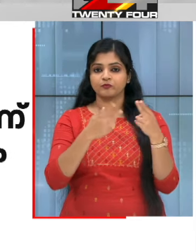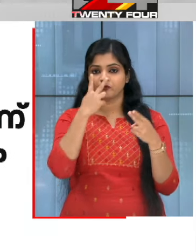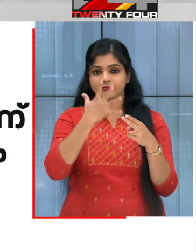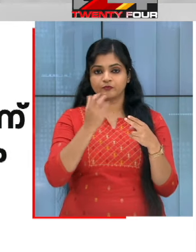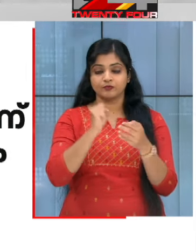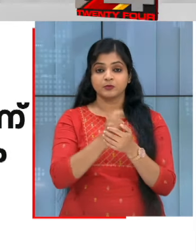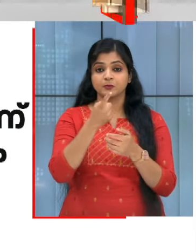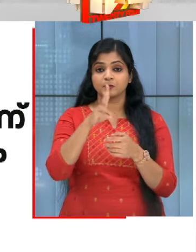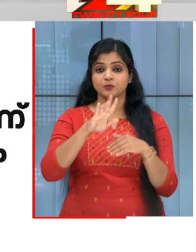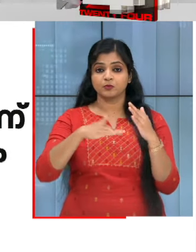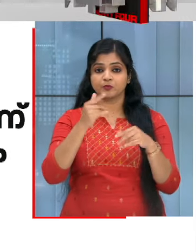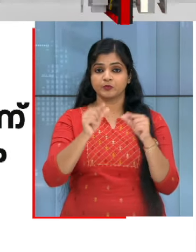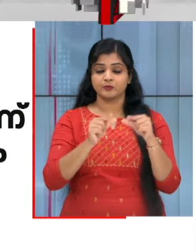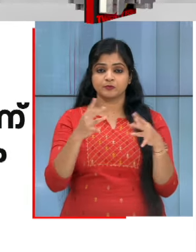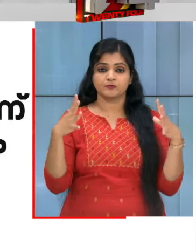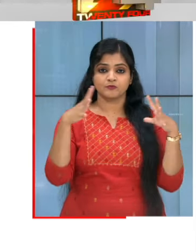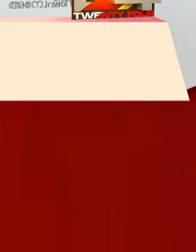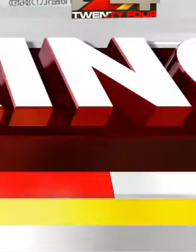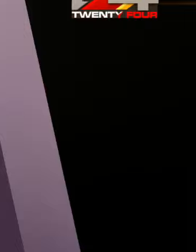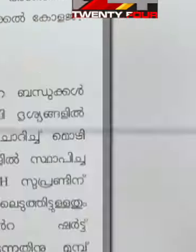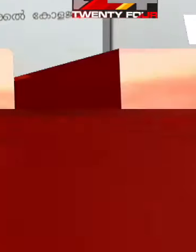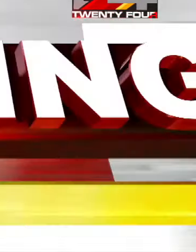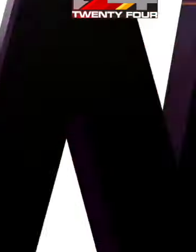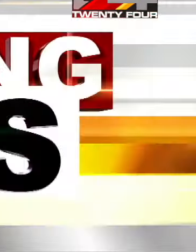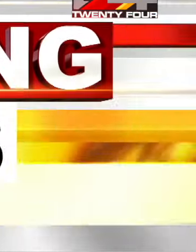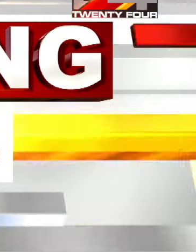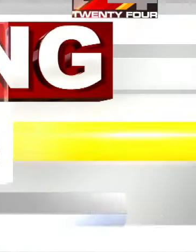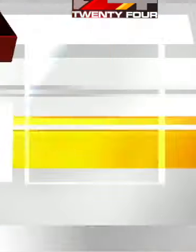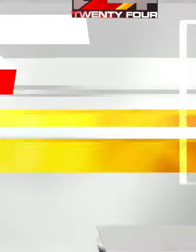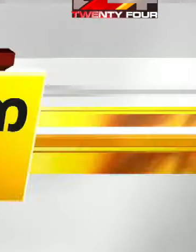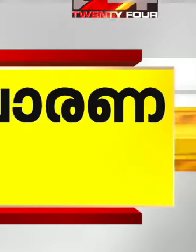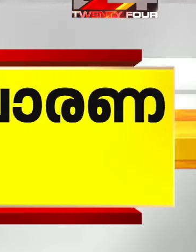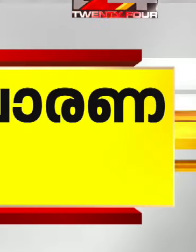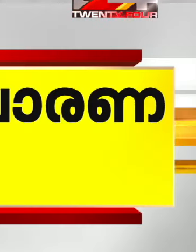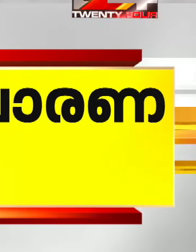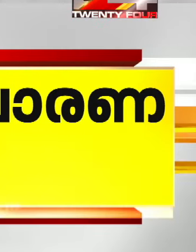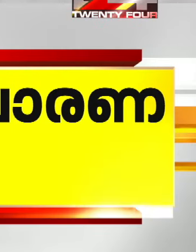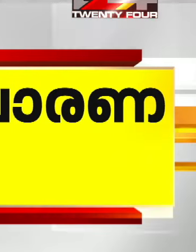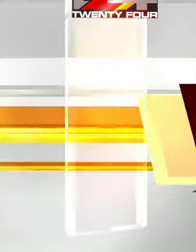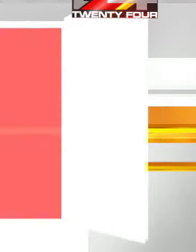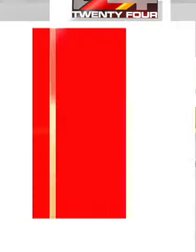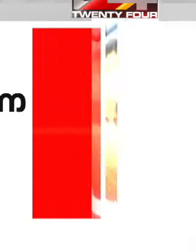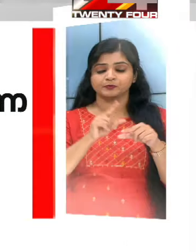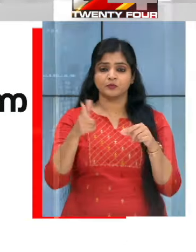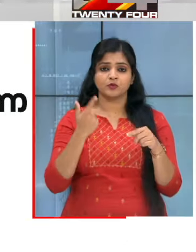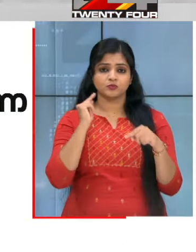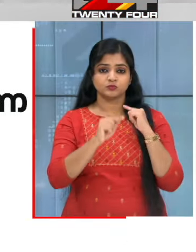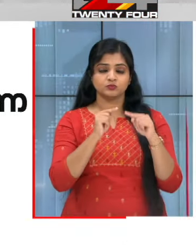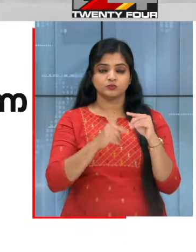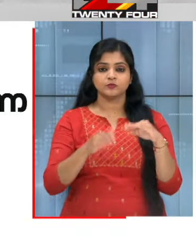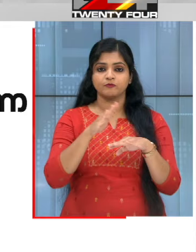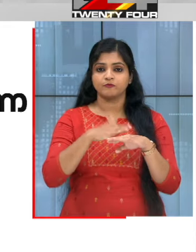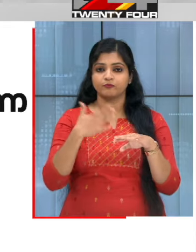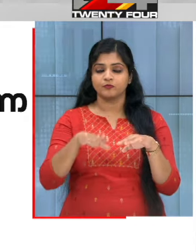ചുറ്റും കൂടിയിട്ടുണ്ട്. മാത്രവുമല്ല, അവിടെ പല സ്ഥലത്ത് വെച്ചും ഇത്തരത്തിൽ വിശ്വനാഥനോട് മോഷണക്കുറ്റം അടക്കം ആരോപിച്ച് ആളുകൾ വിചാരണ നടത്തിയിട്ടുണ്ട് എന്നാണ്